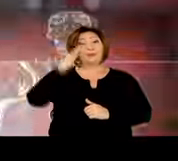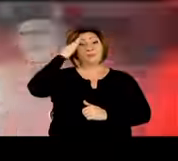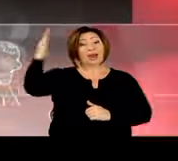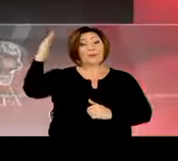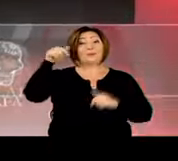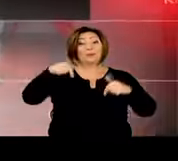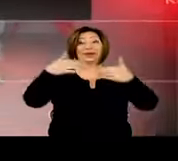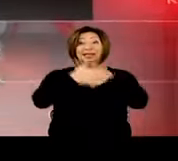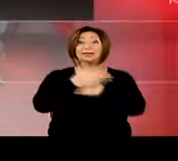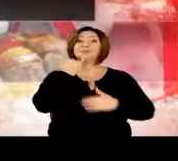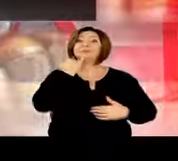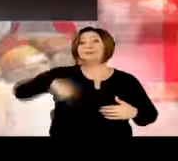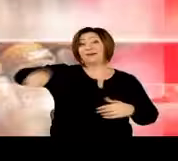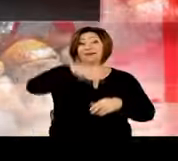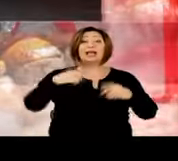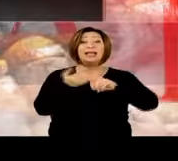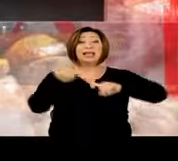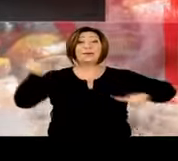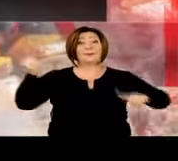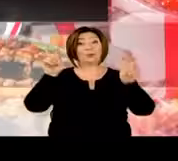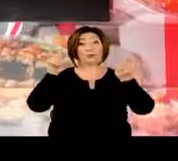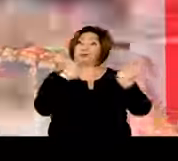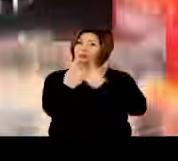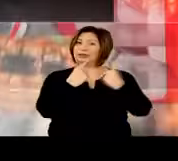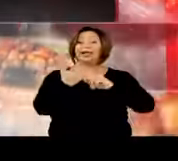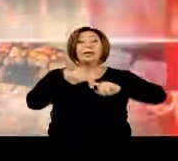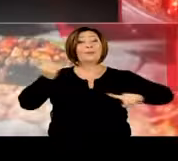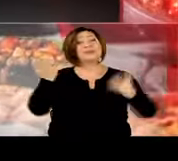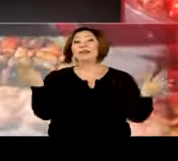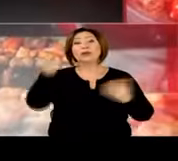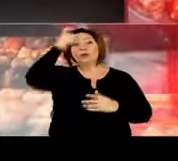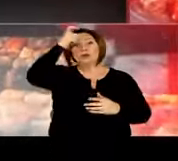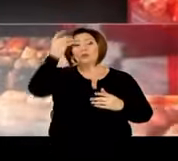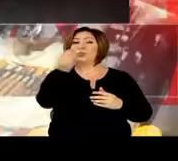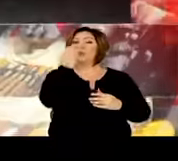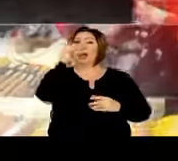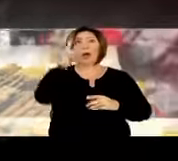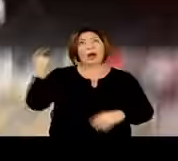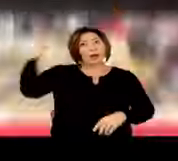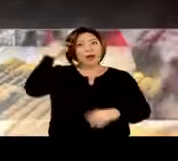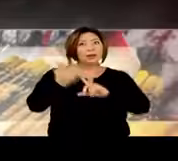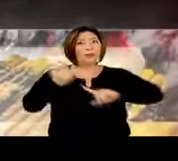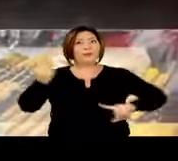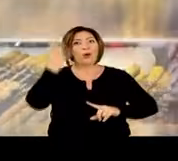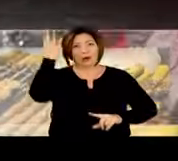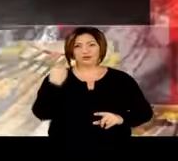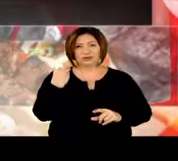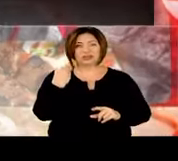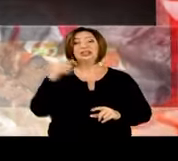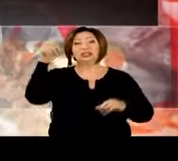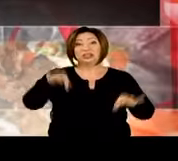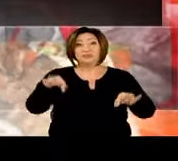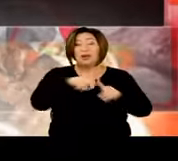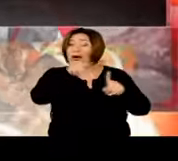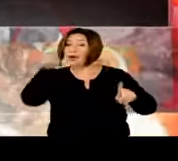Merhaba, bu gece konuklarımızla kebap üzerine konuşacağız. Kebabın neden Türk mutfağı denince akla ilk gelen yemek olduğunu öğreneceğiz.